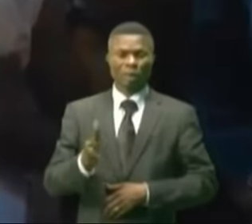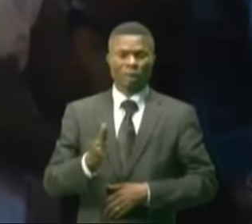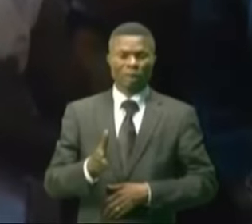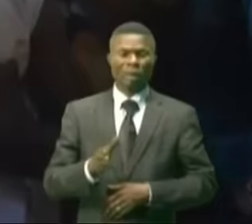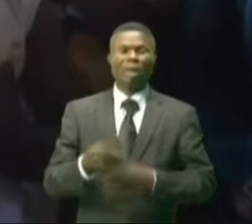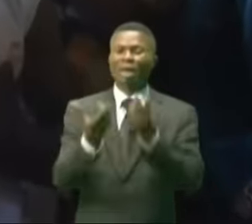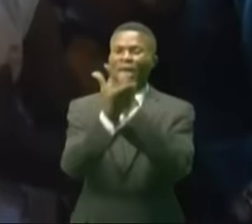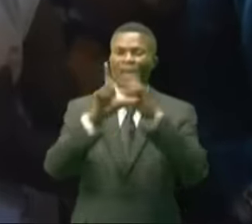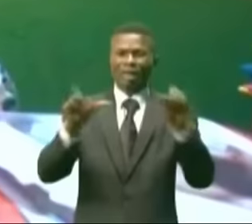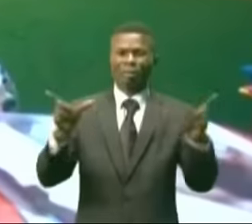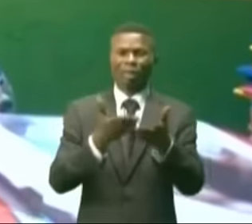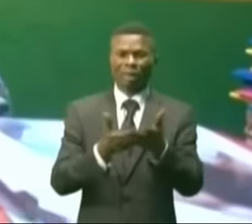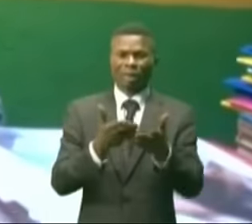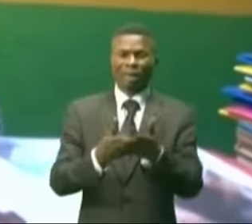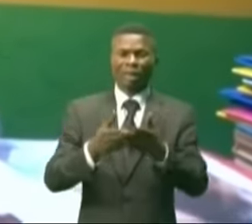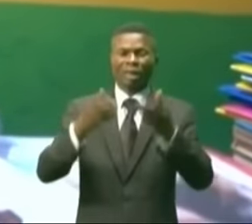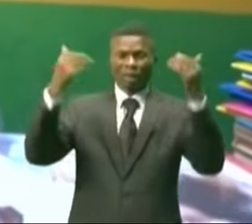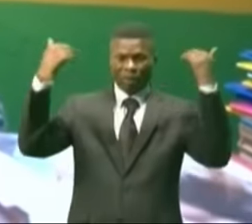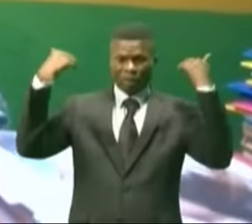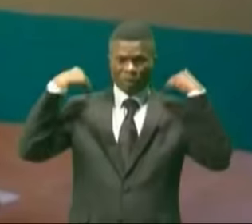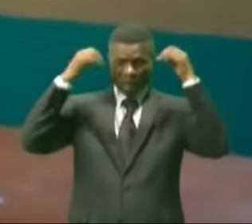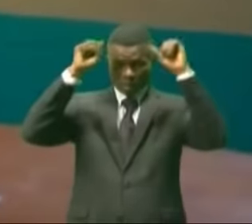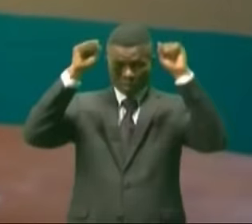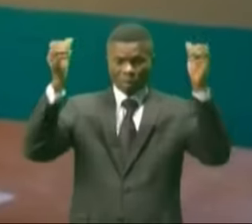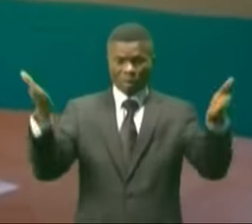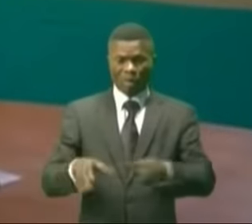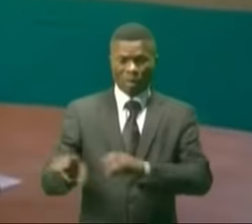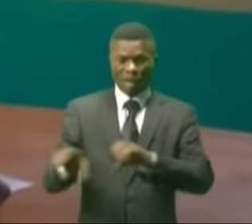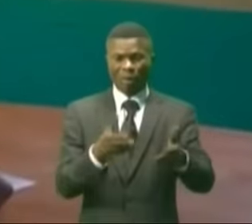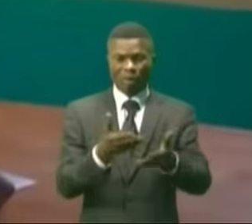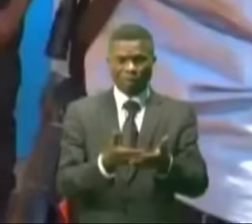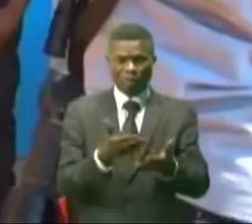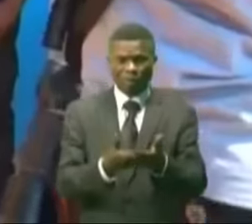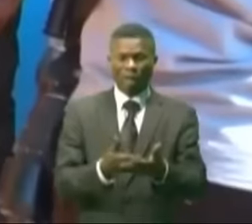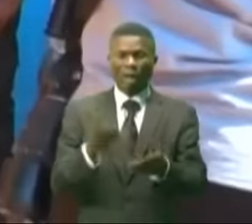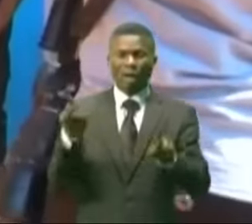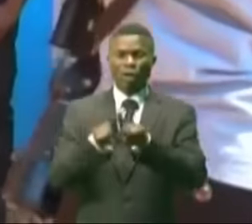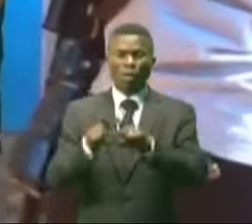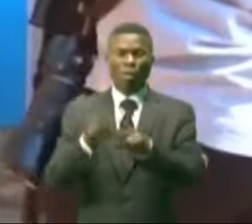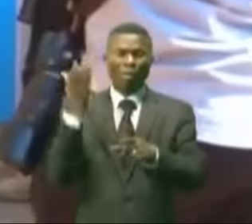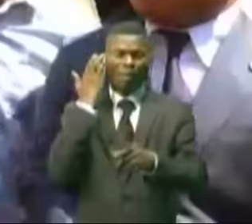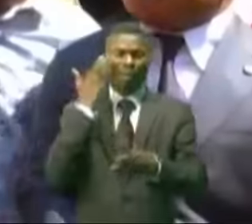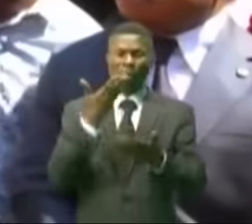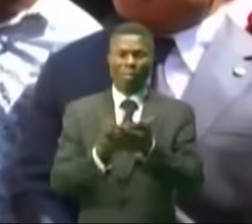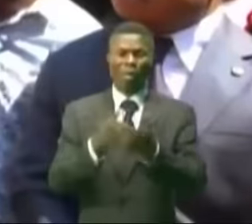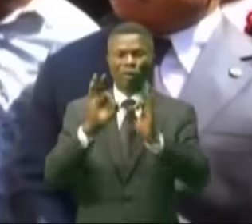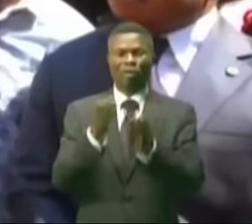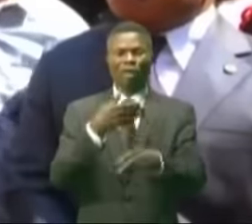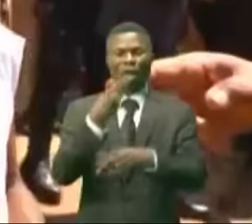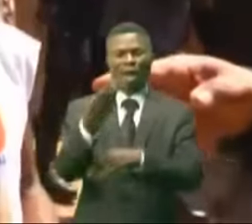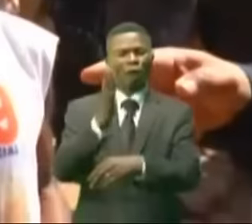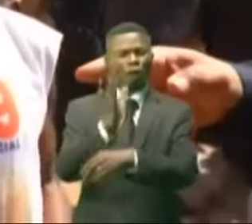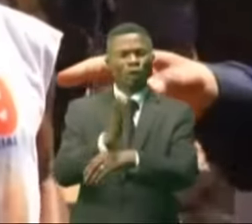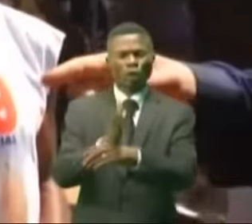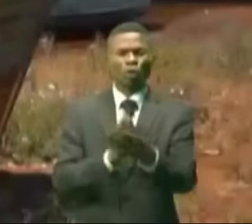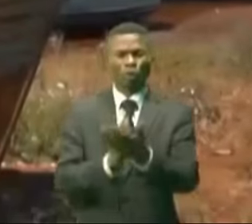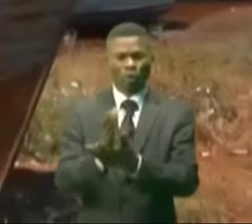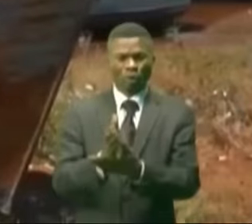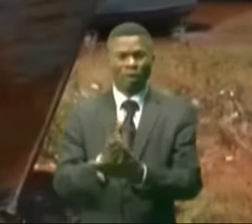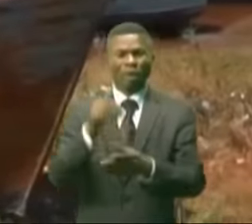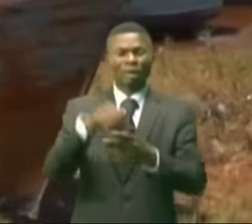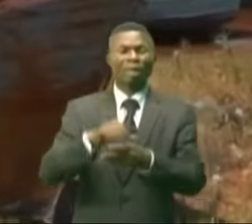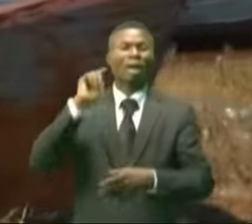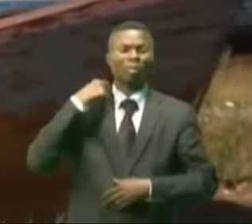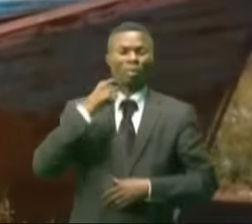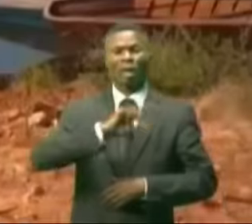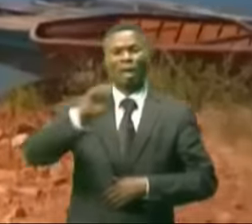graciés. L'honorable président qui a assisté à cet acquittement, en bon père de famille, a prodigué des sages conseils. De là,